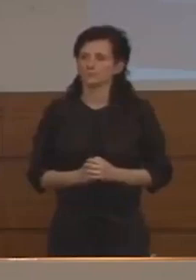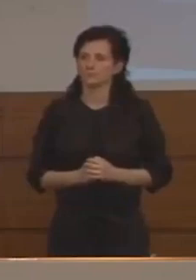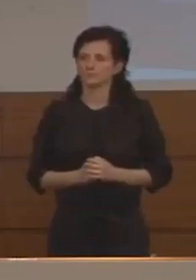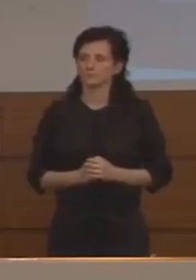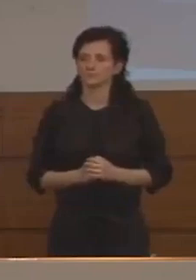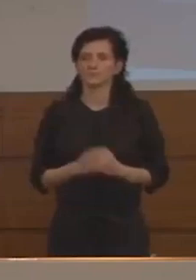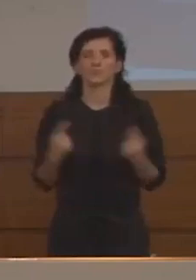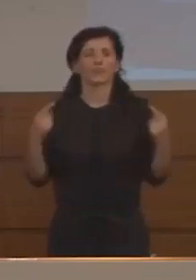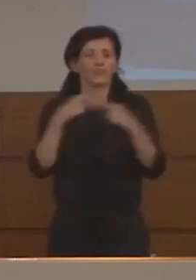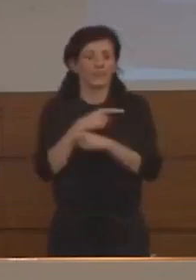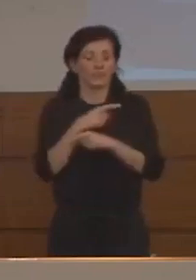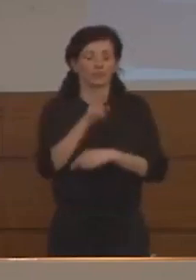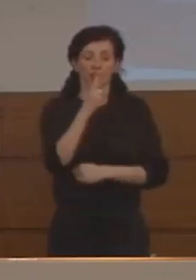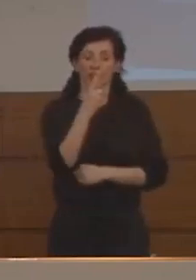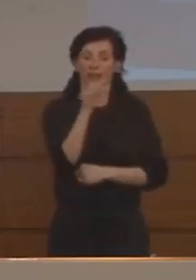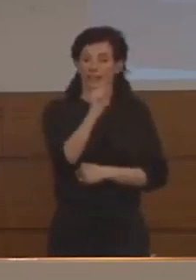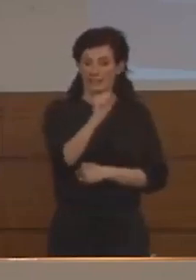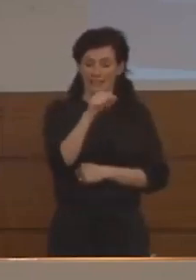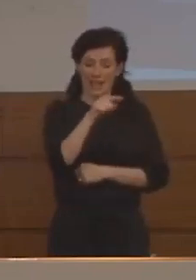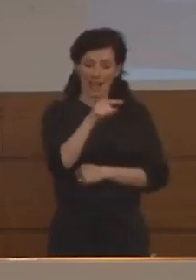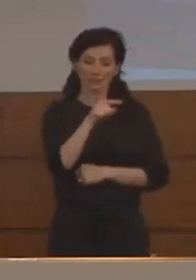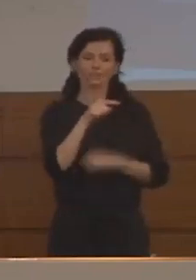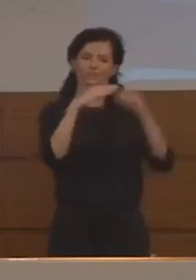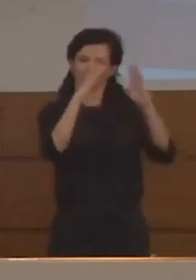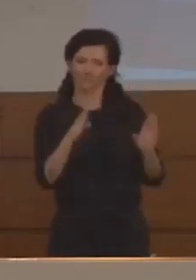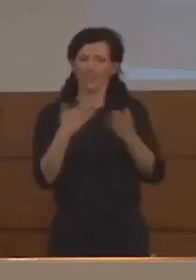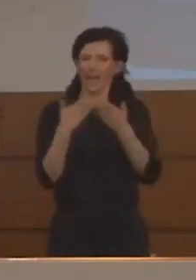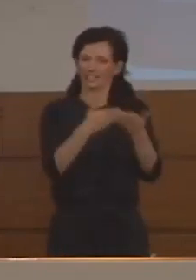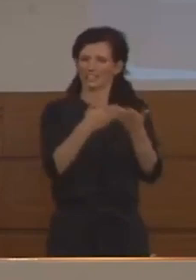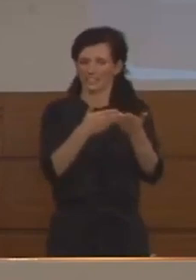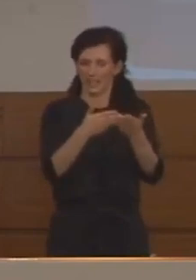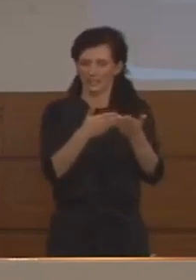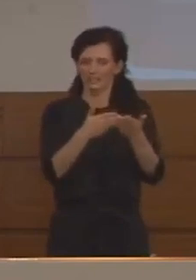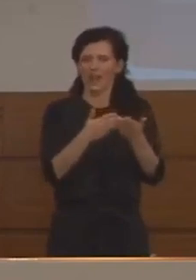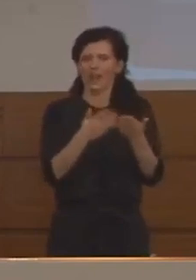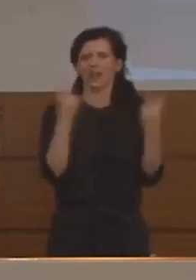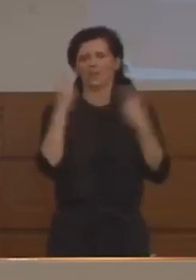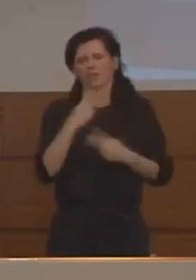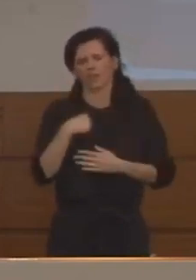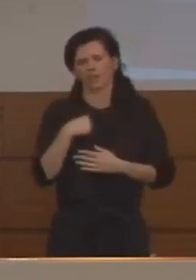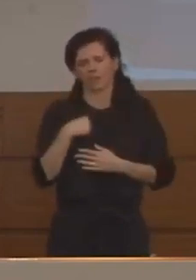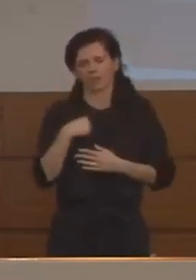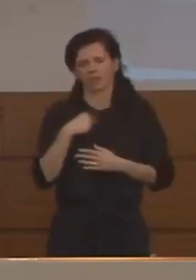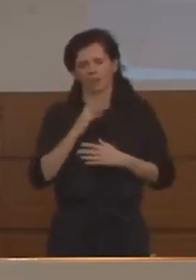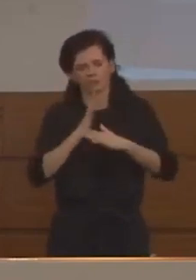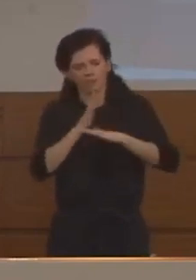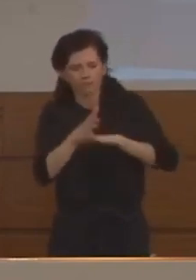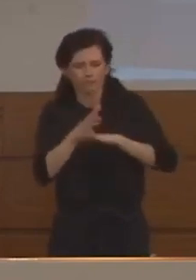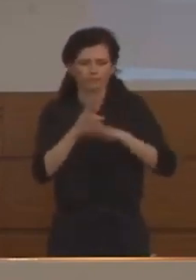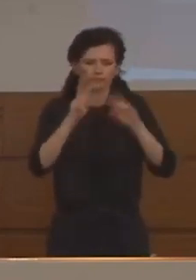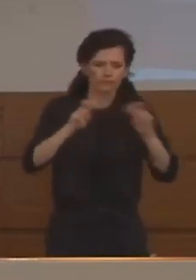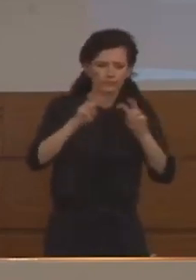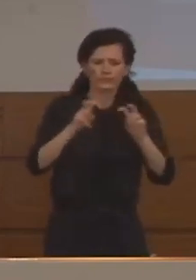per quanto riguarda le residenze sanitarie assistite ovviamente non entro nei problemi legali o delle procure che